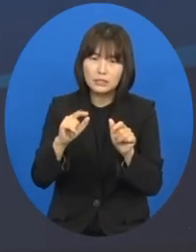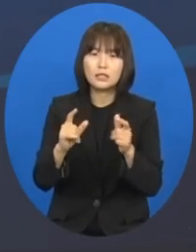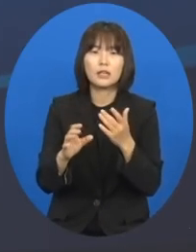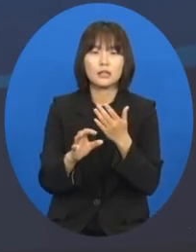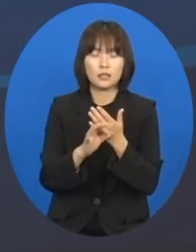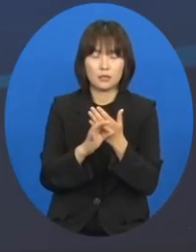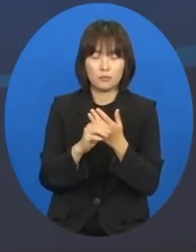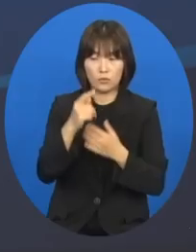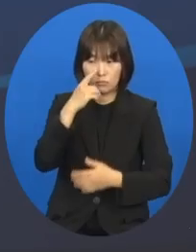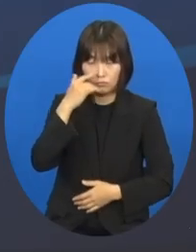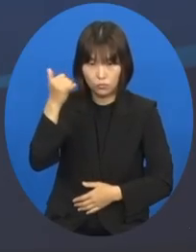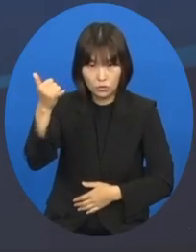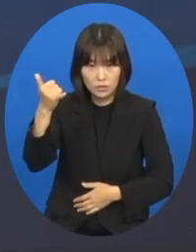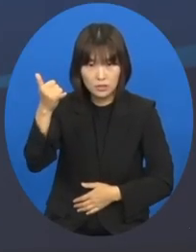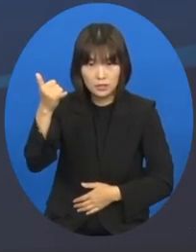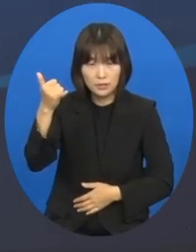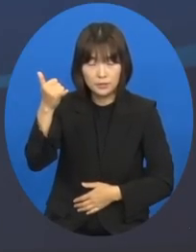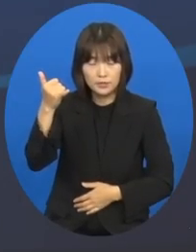부모님의